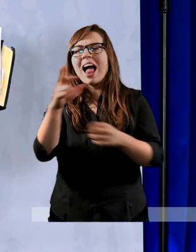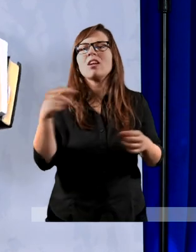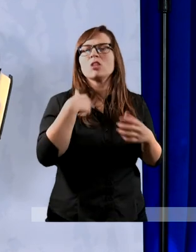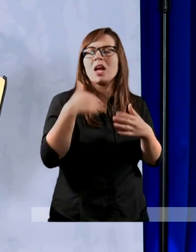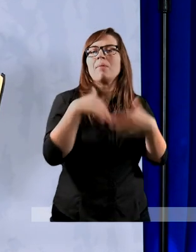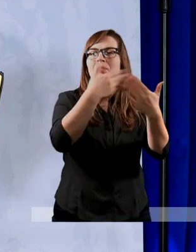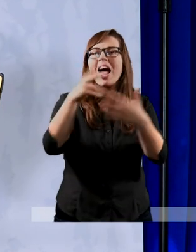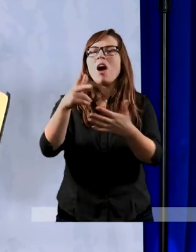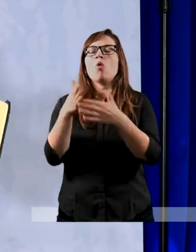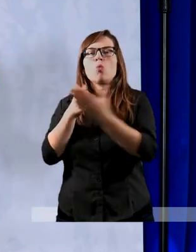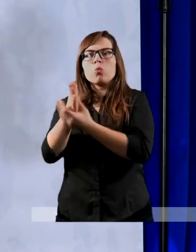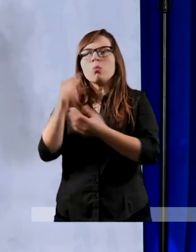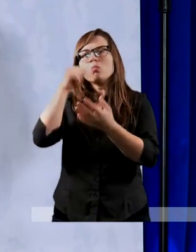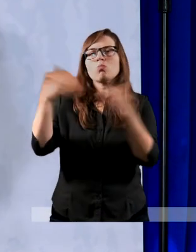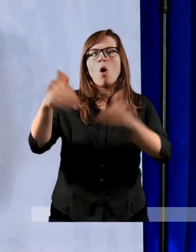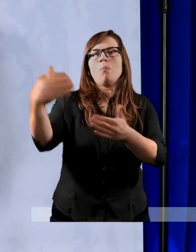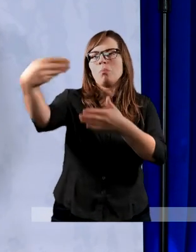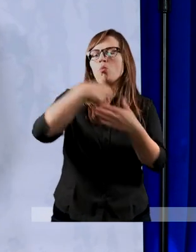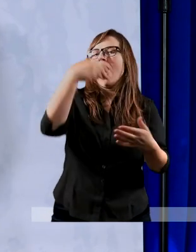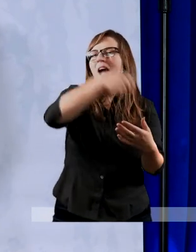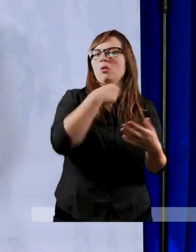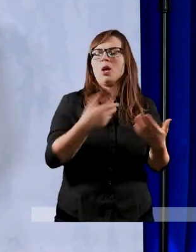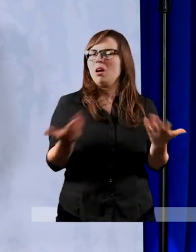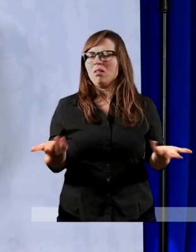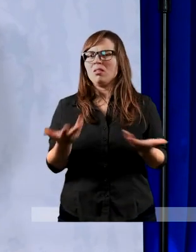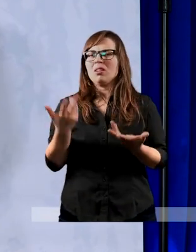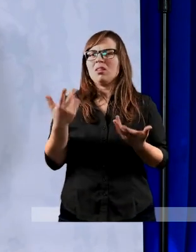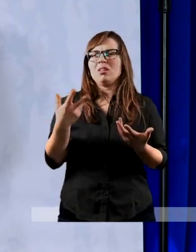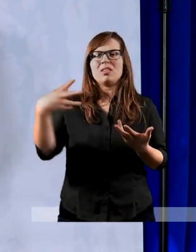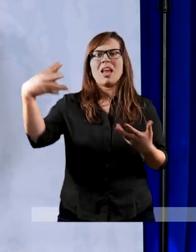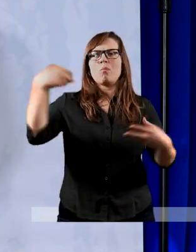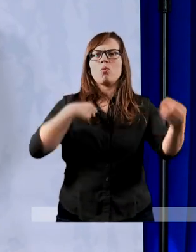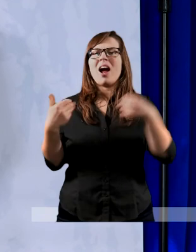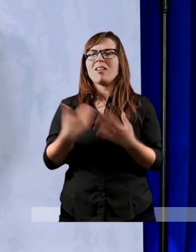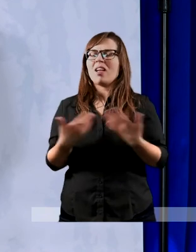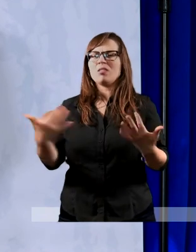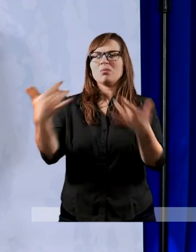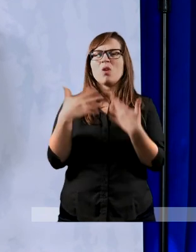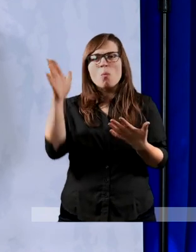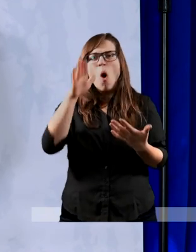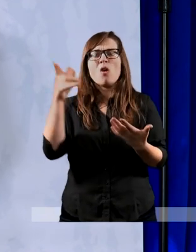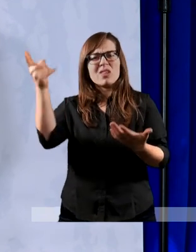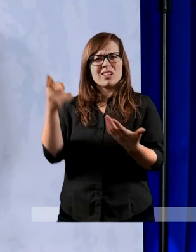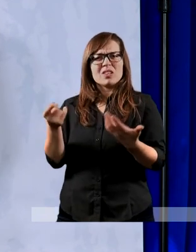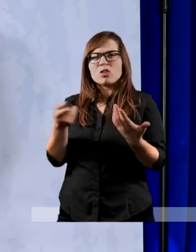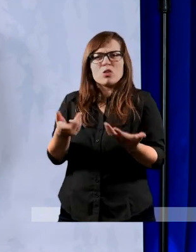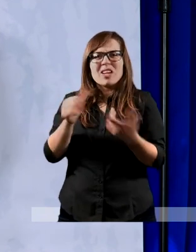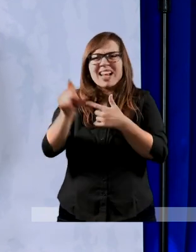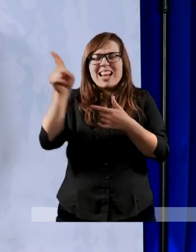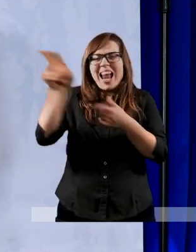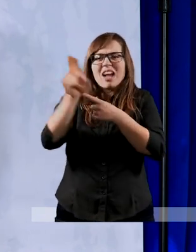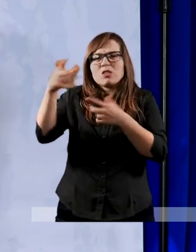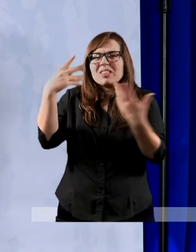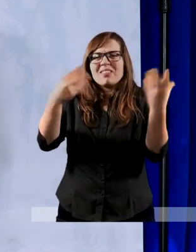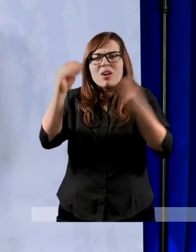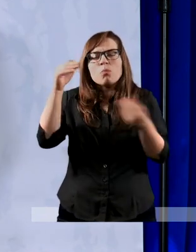którym wyświadczyliśmy usługę i którzy mogliby zapłacić, a jednak tych pieniędzy nie ma, nie spływają. Panie Boże, przecież to dla Ciebie nie jest nic wielkiego, mógłbyś